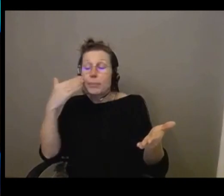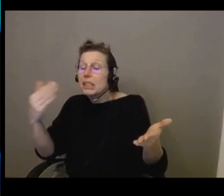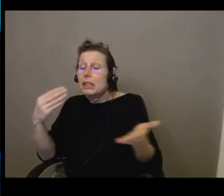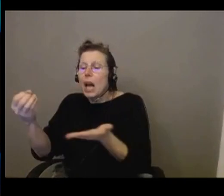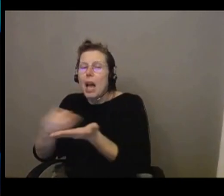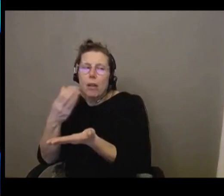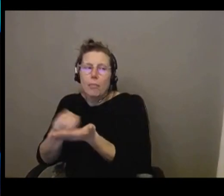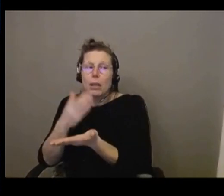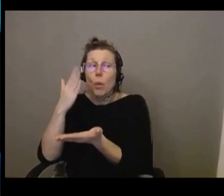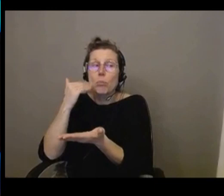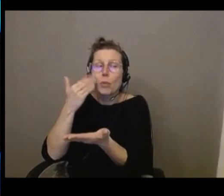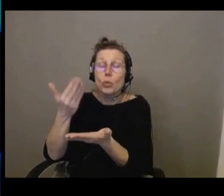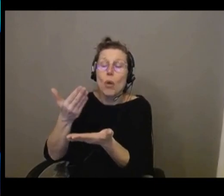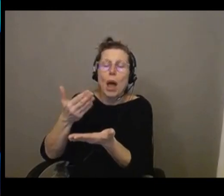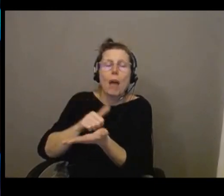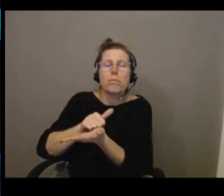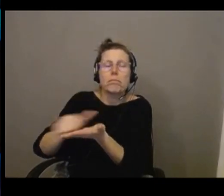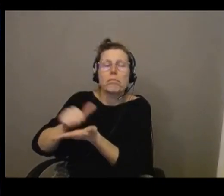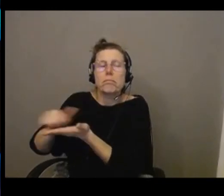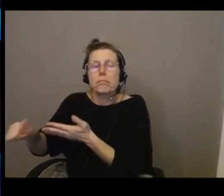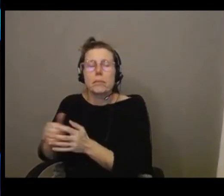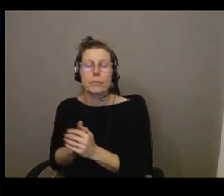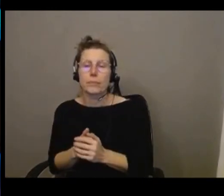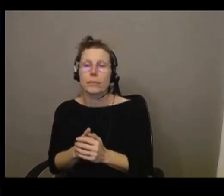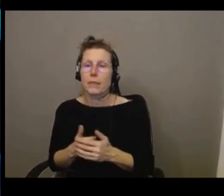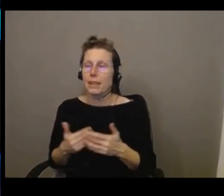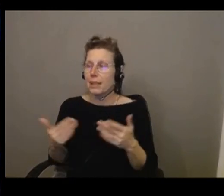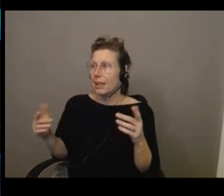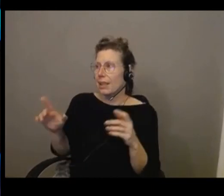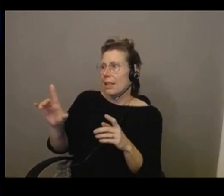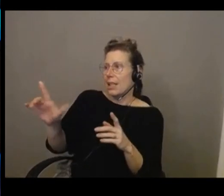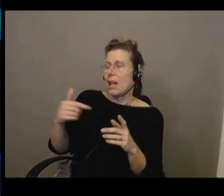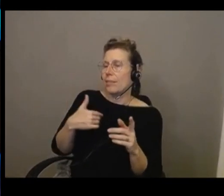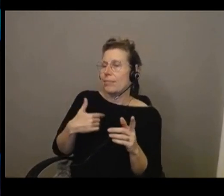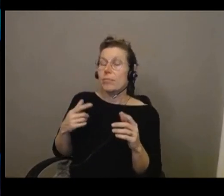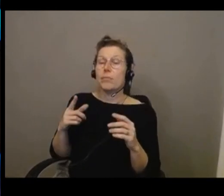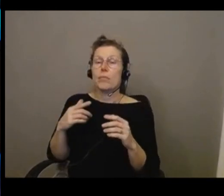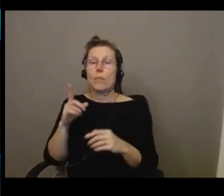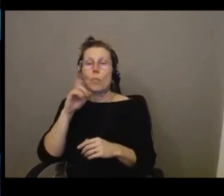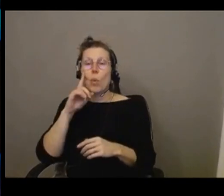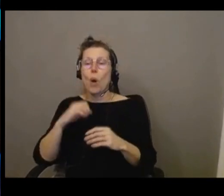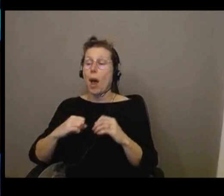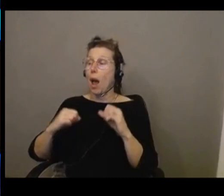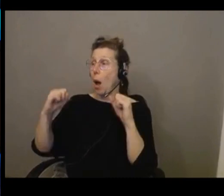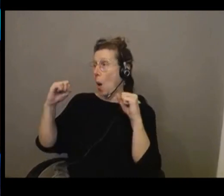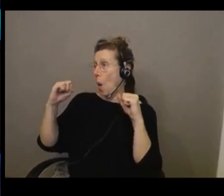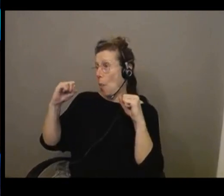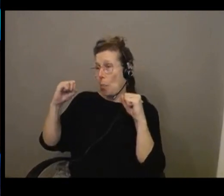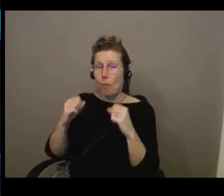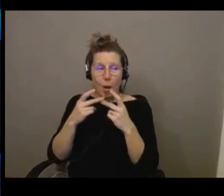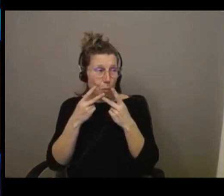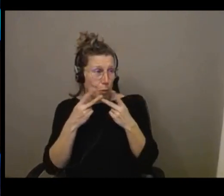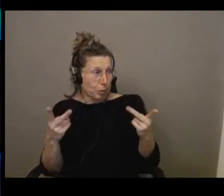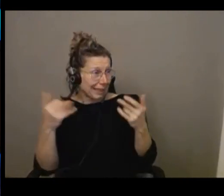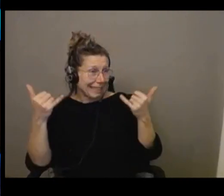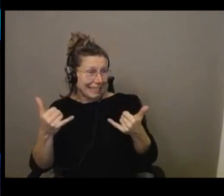sortie des radars. Alors, je reprends la parole parce que les pouvoirs publics ici, là, dans Vous cette les table incarnez ronde, c'est moi. formidablement, n'est-ce